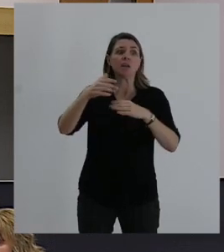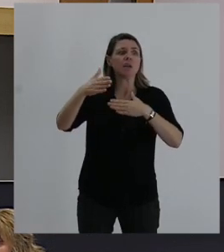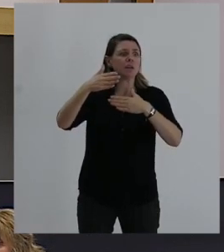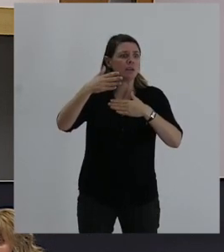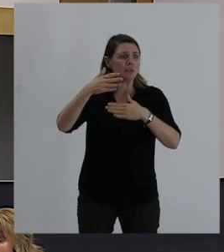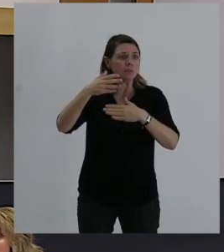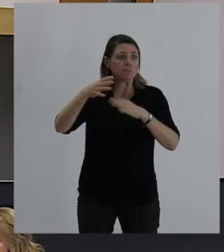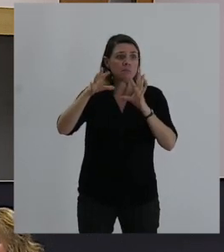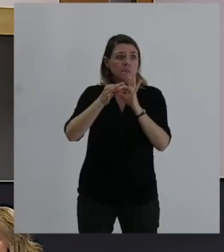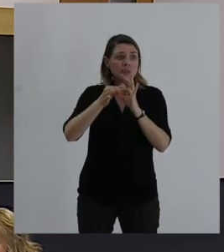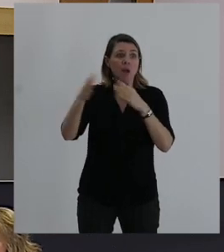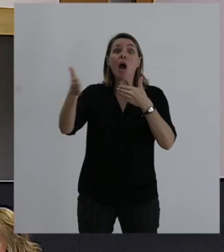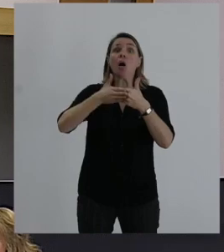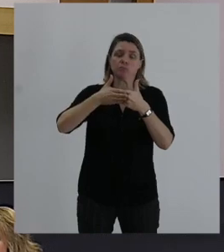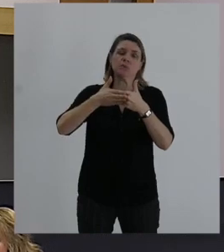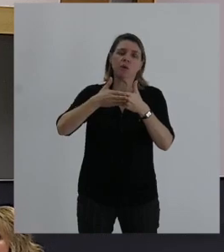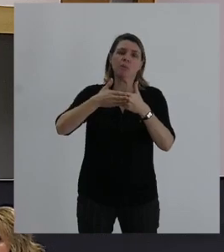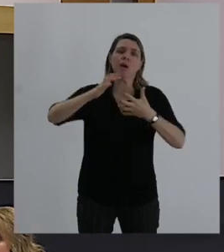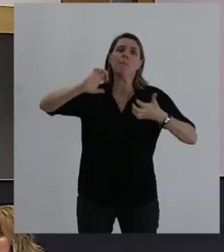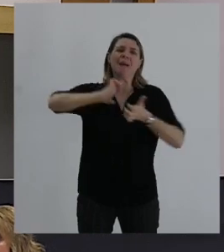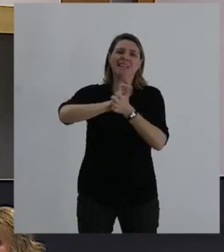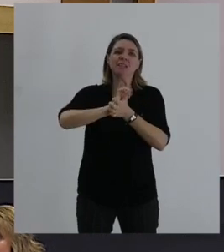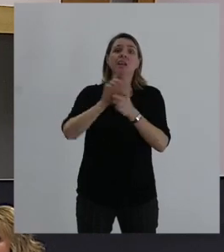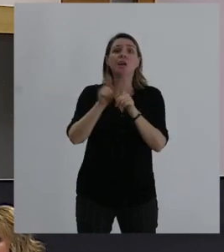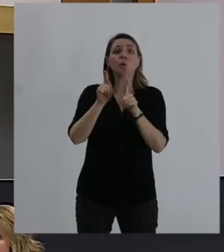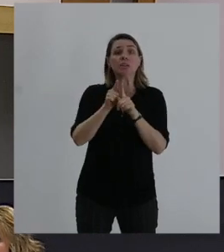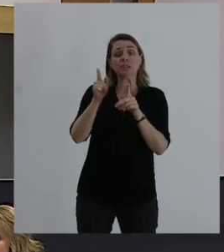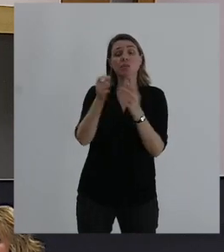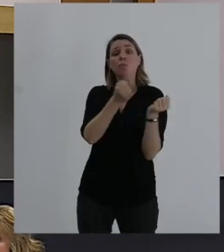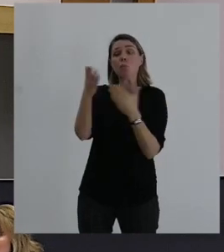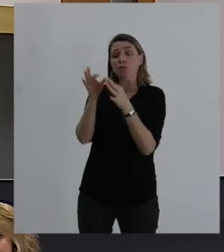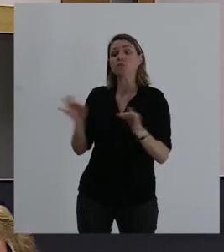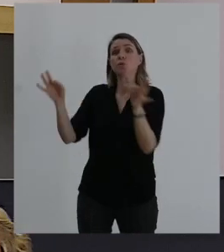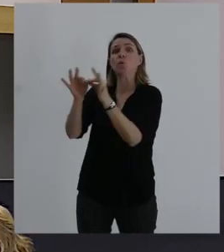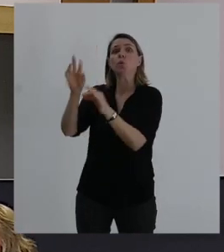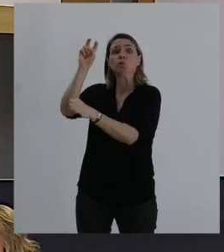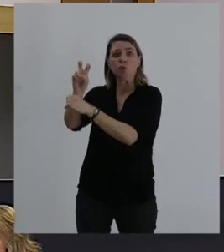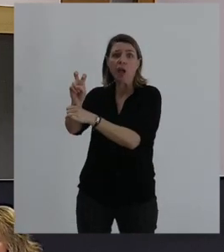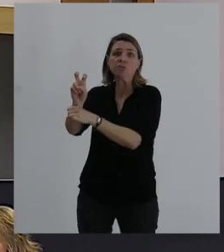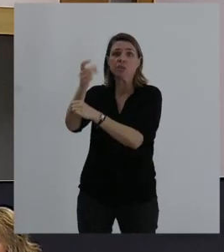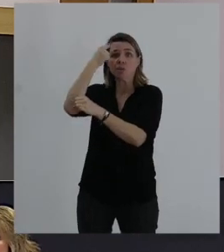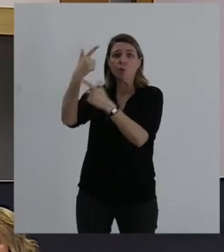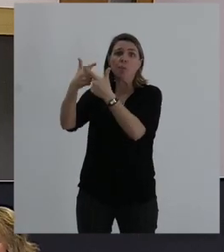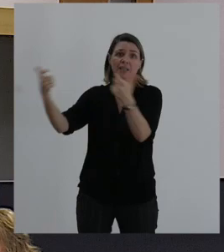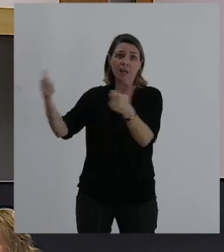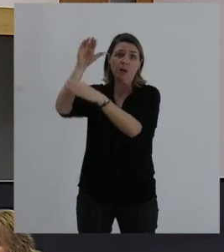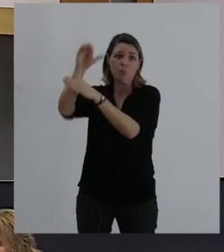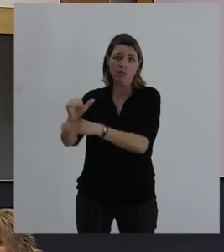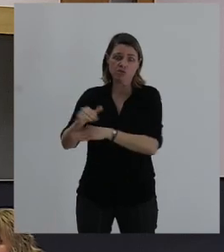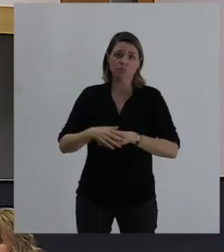faut apporter un soutien logistique, notamment pour fournir des lieux de stockage aussi qui permettront sécuriser, qui permettront aussi de